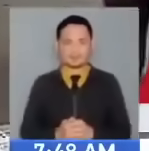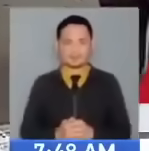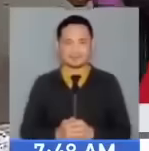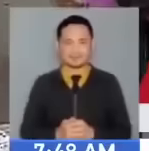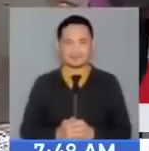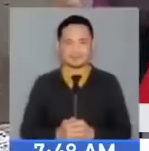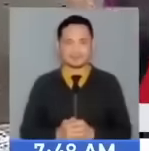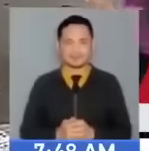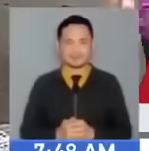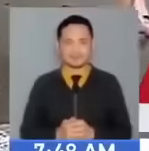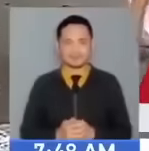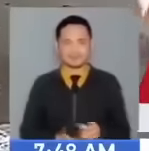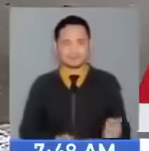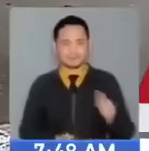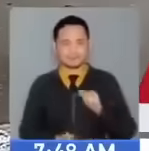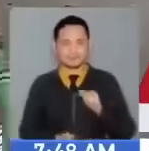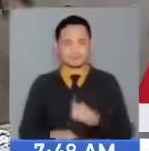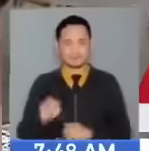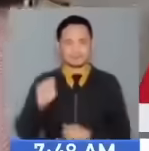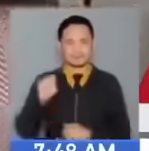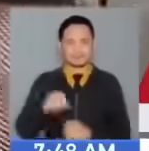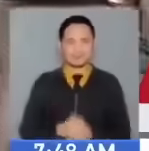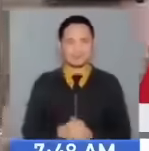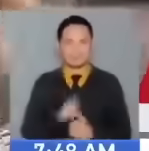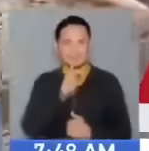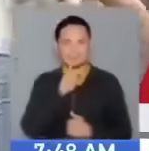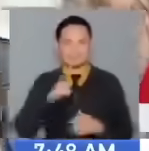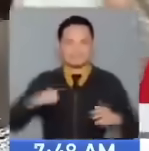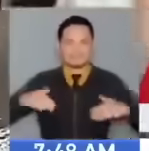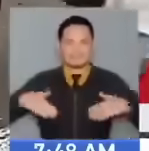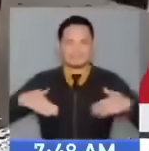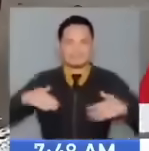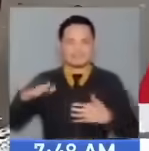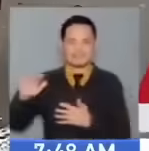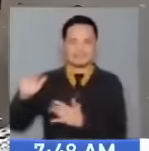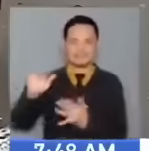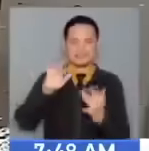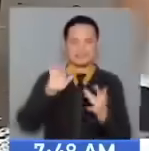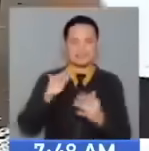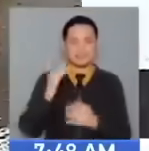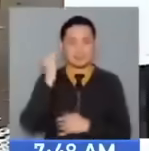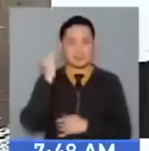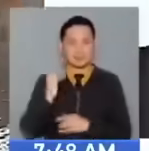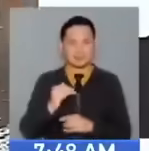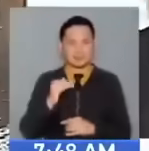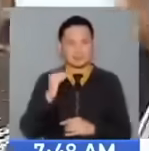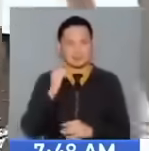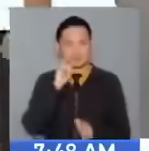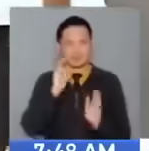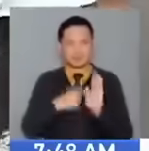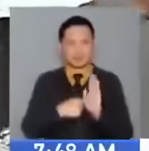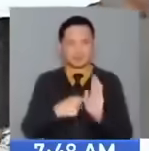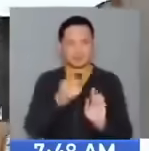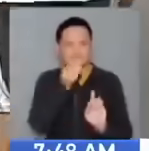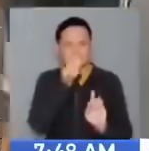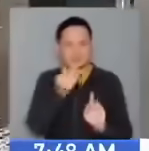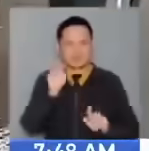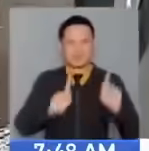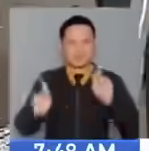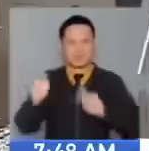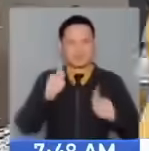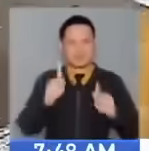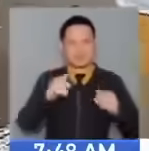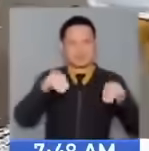Igan, ito, tinanghali na nga tayo sa pag-iikot. Pero kasi konti pa lang yung mga nagtitinda rito ng school supplies, ang dahilan ay medyo